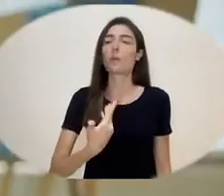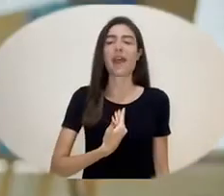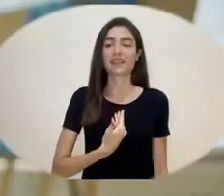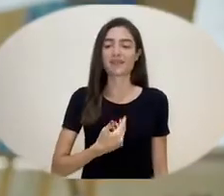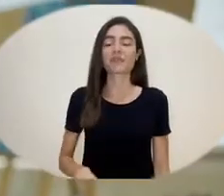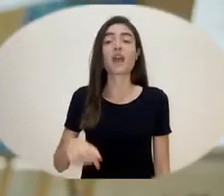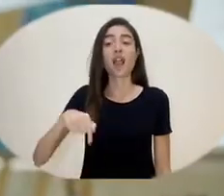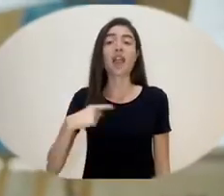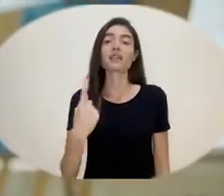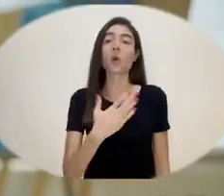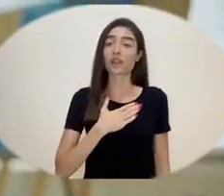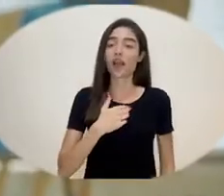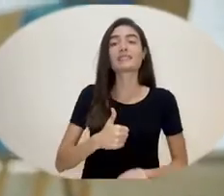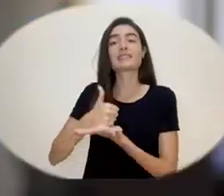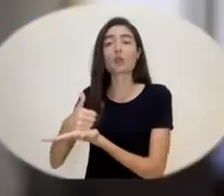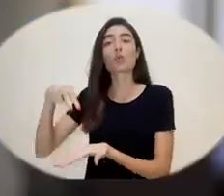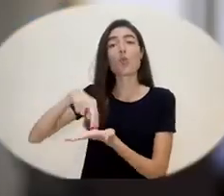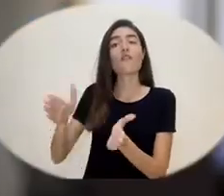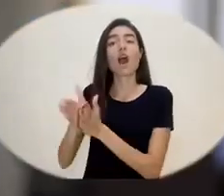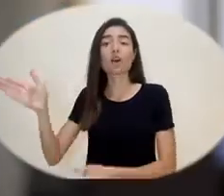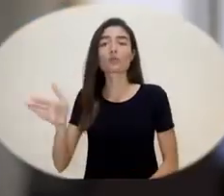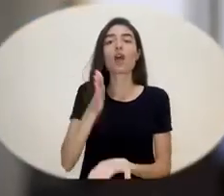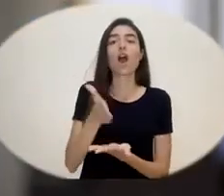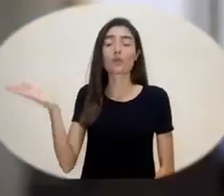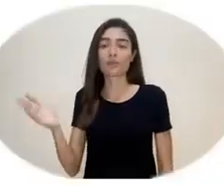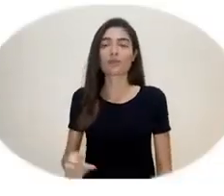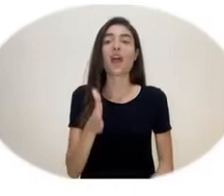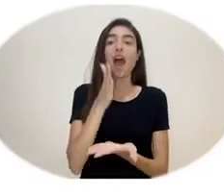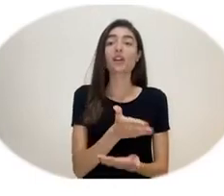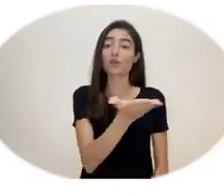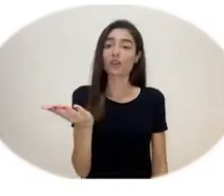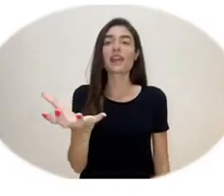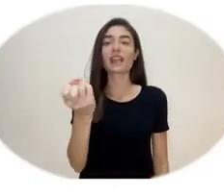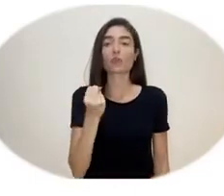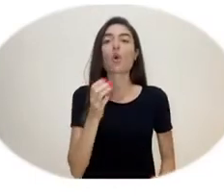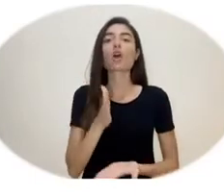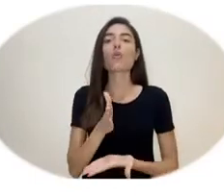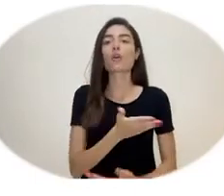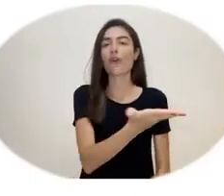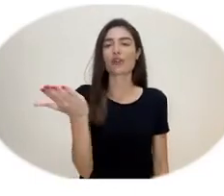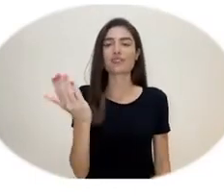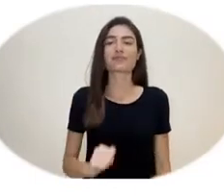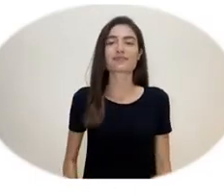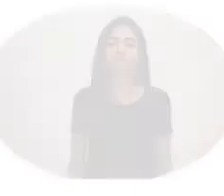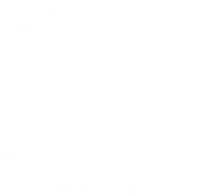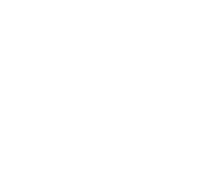بني. وهلأ قدرونا نحن نسندهم ونوقف حدهم بحقوقهم. حقكن تاخدوا حقوقكن.